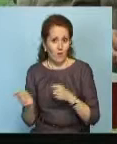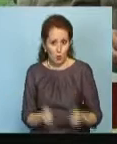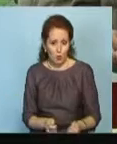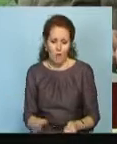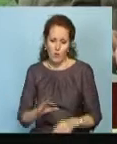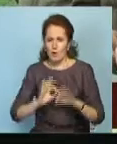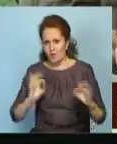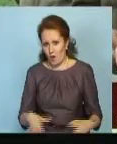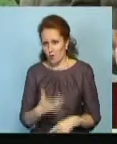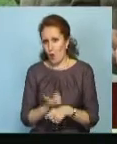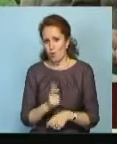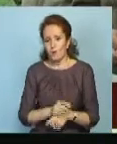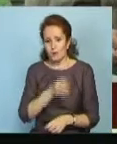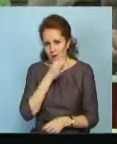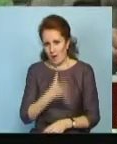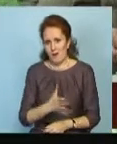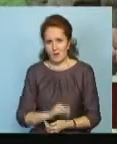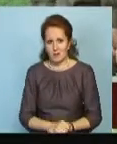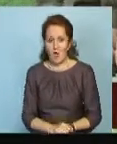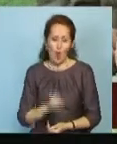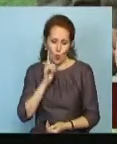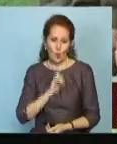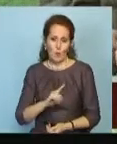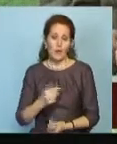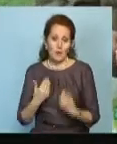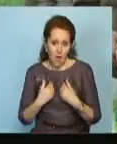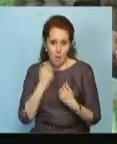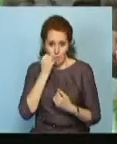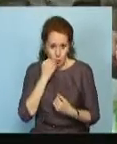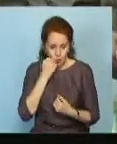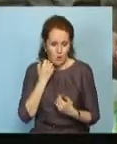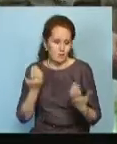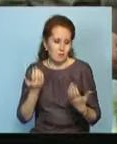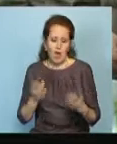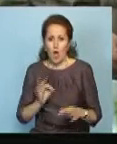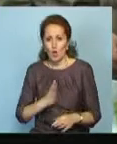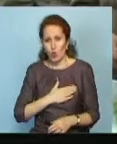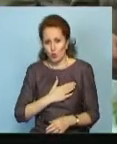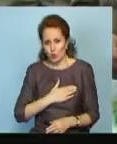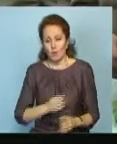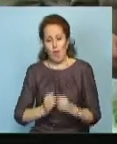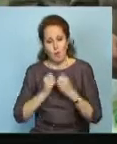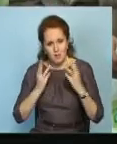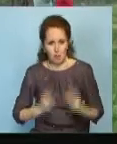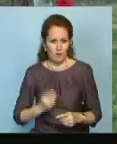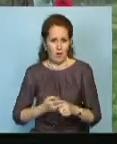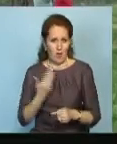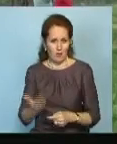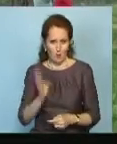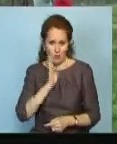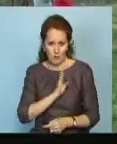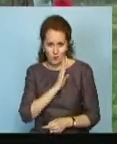Очень нравится. Лучше некуда. Нам старушек вот так от души обеспечивает эта женщина.